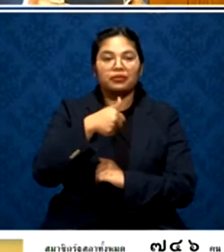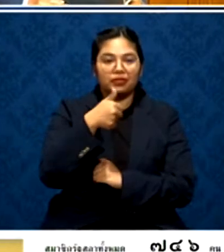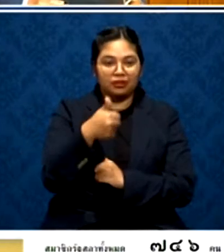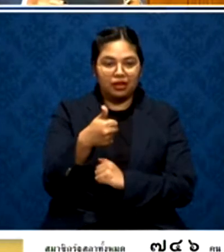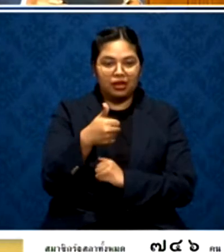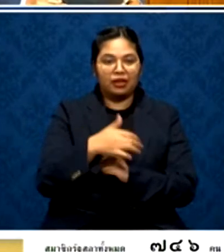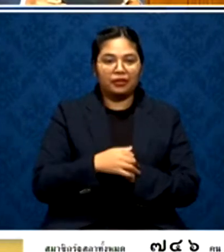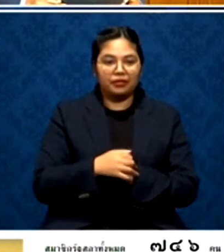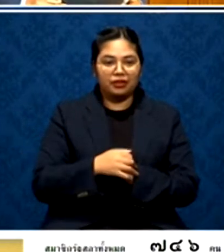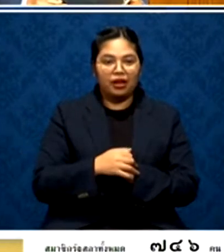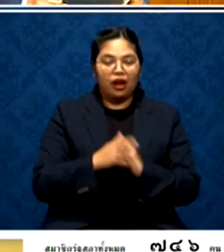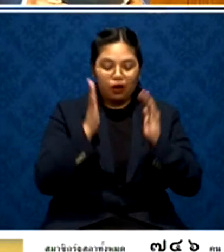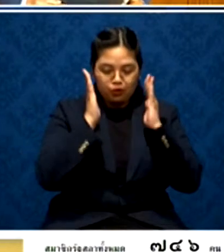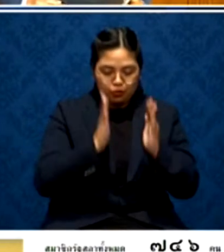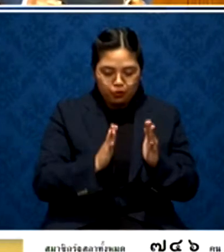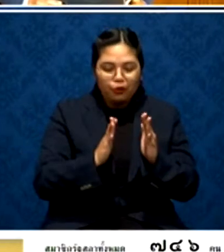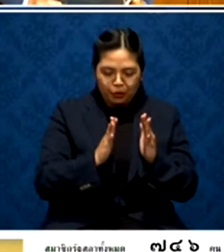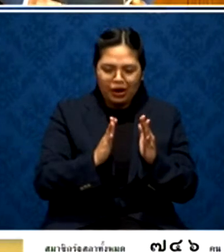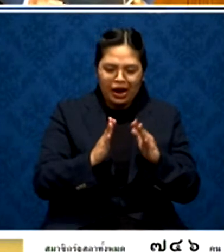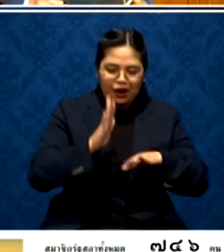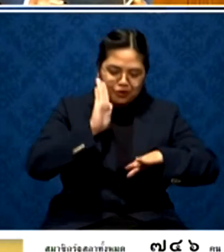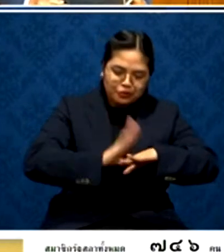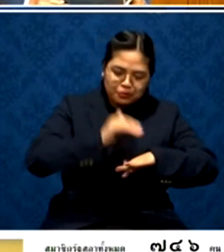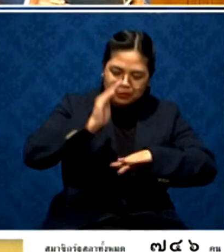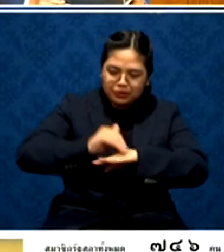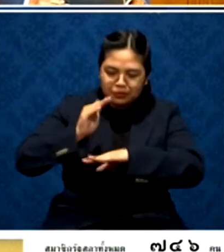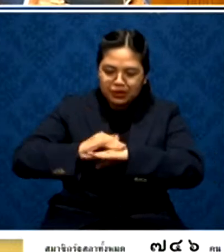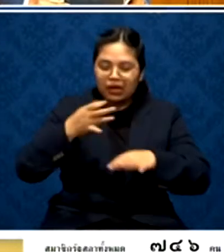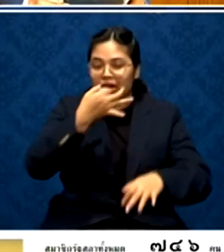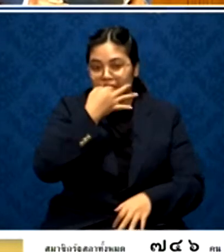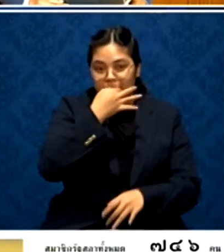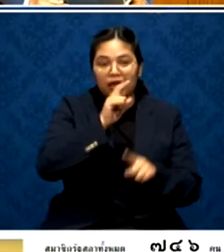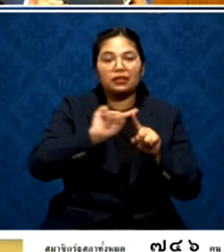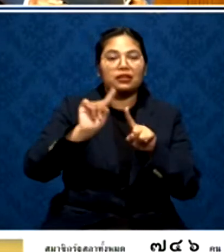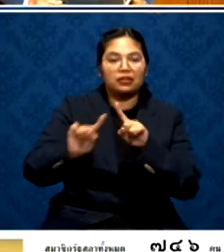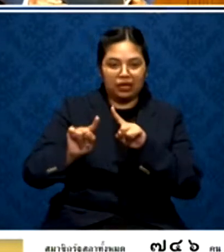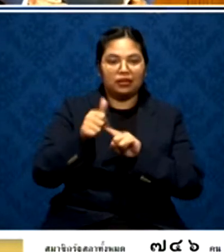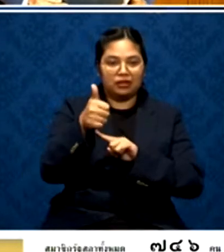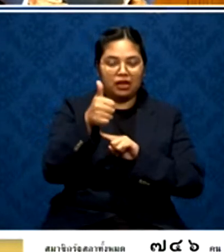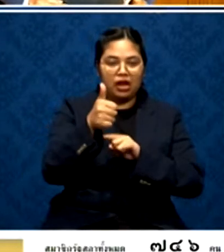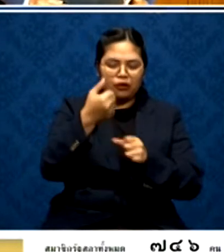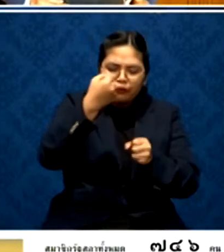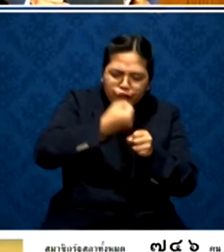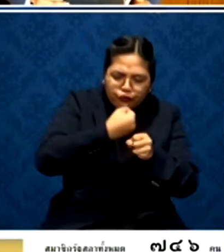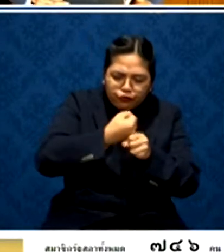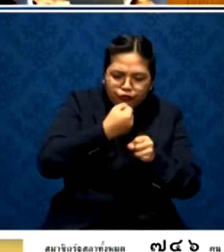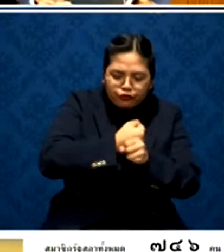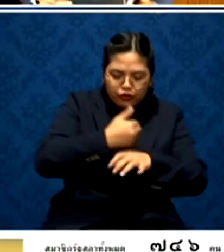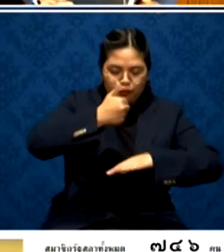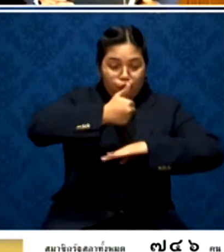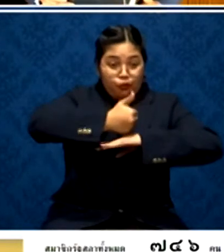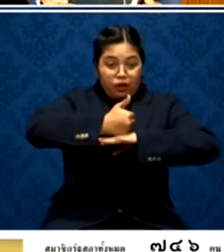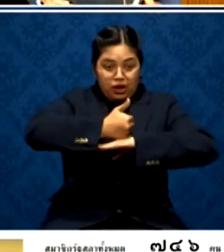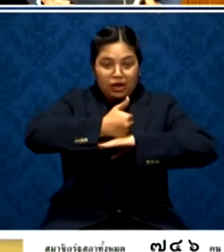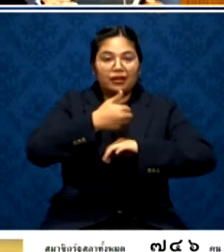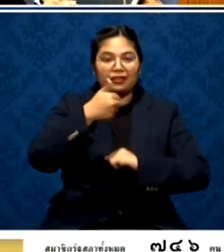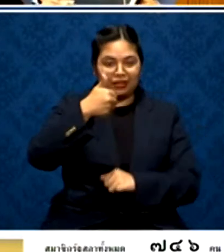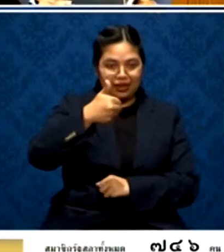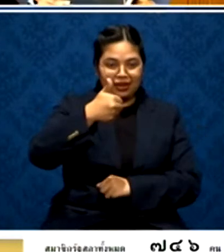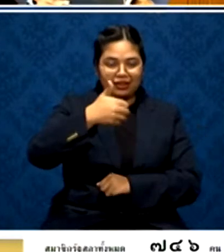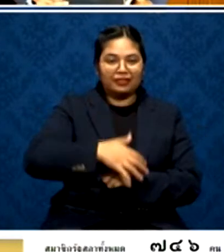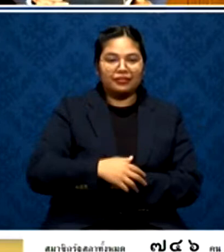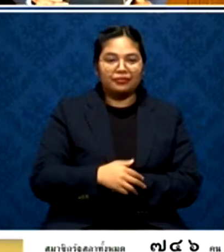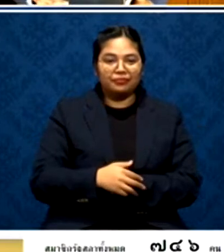ที่เป็นนักกีฬาผู้ฝึกสอนและผู้มีวิชาชีพด้านการสนับสนุนของวงการกีฬา